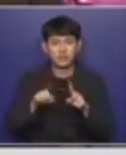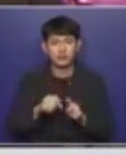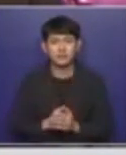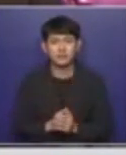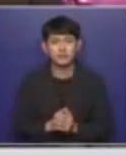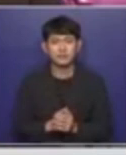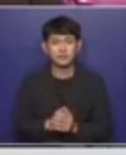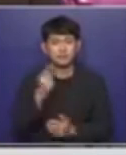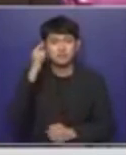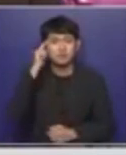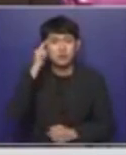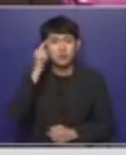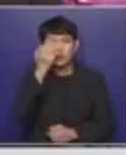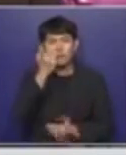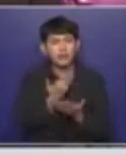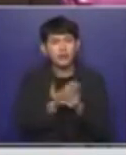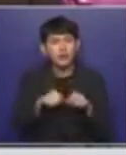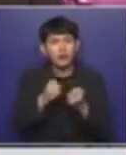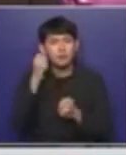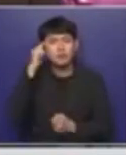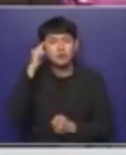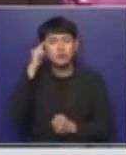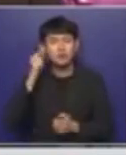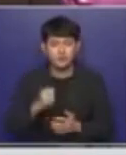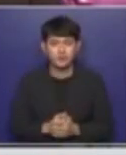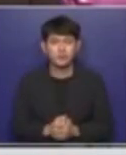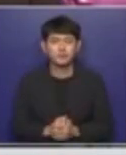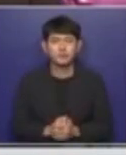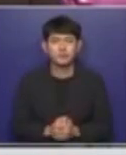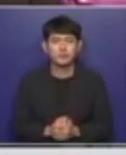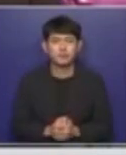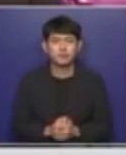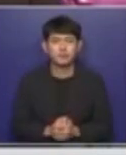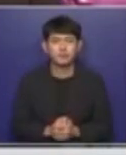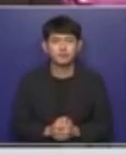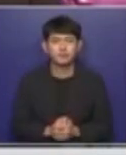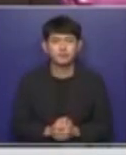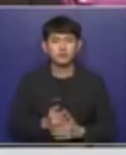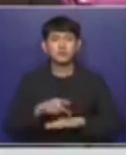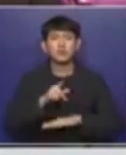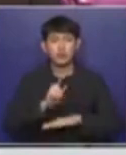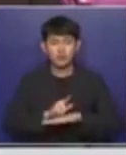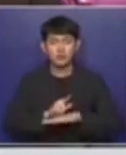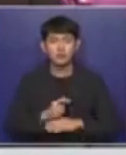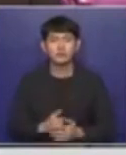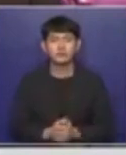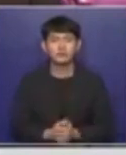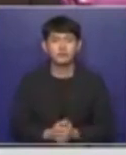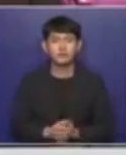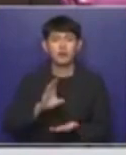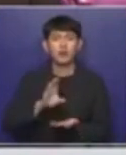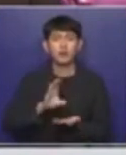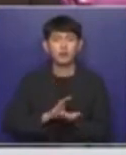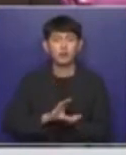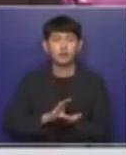1.64% ก็ไม่ทราบเหมือนกันว่าทำไมถึงเป็นเช่นนี้ท่านประธานที่เคารพครับงบประมาณราย